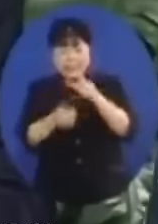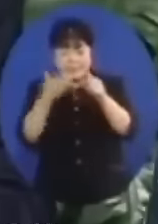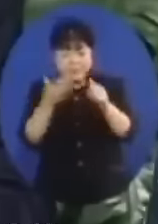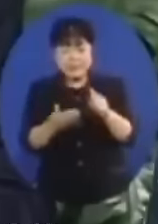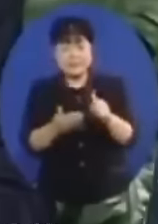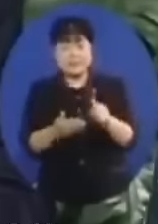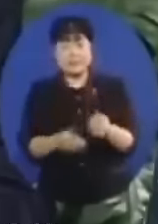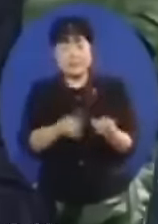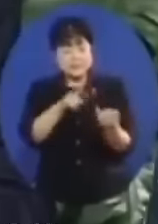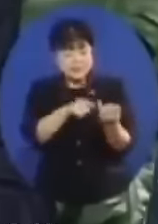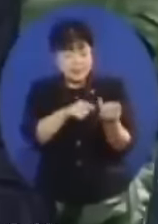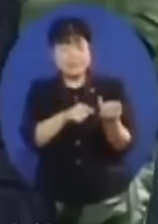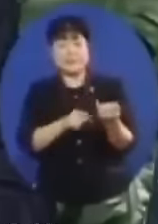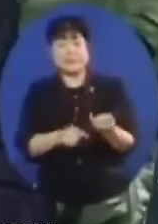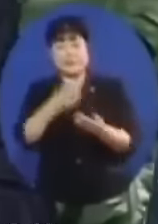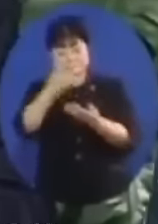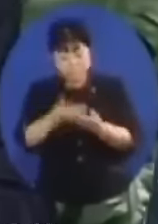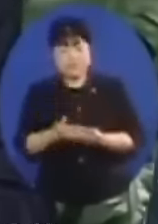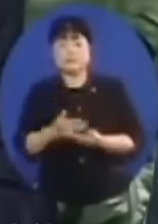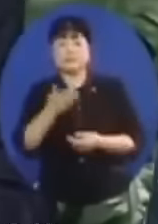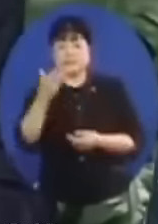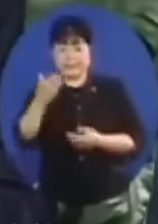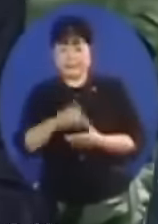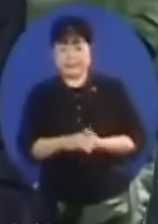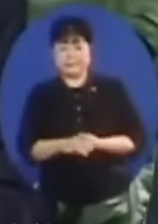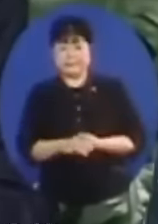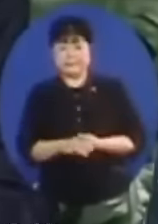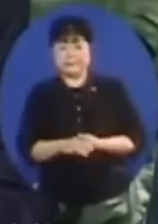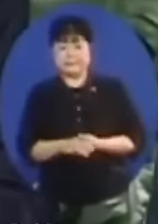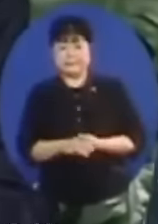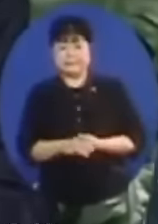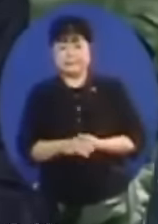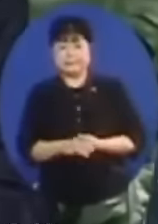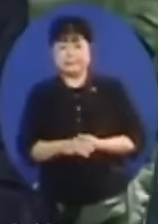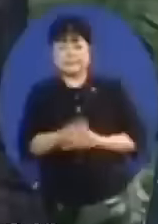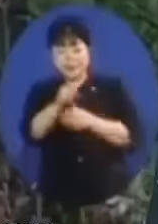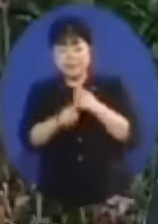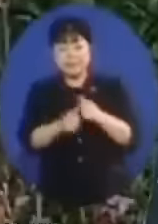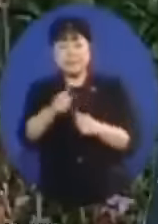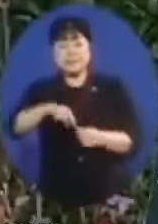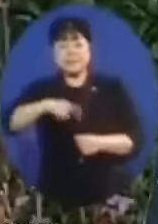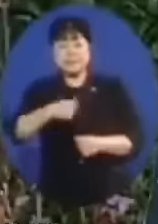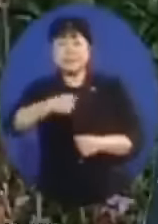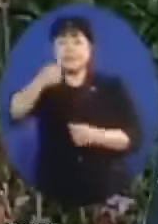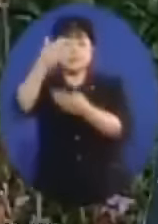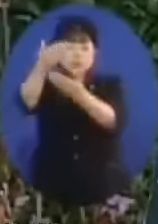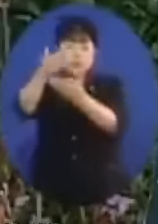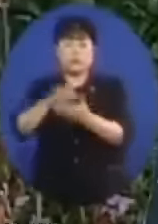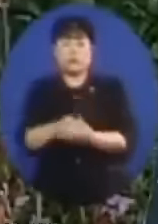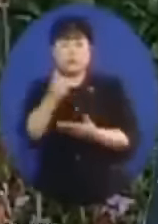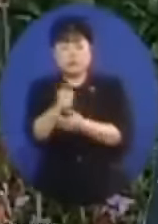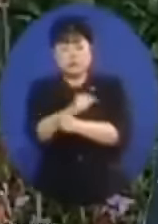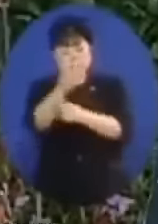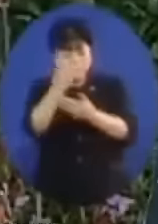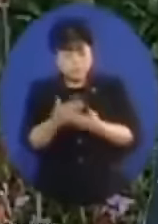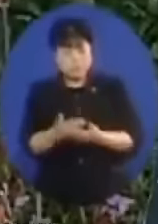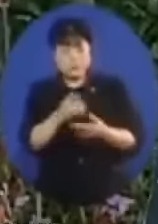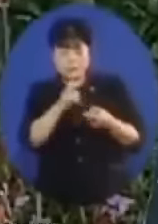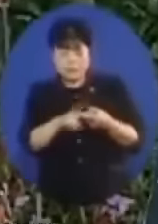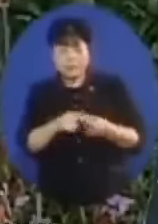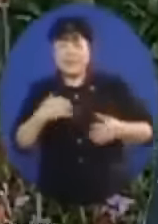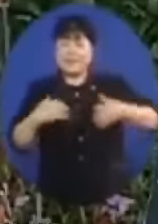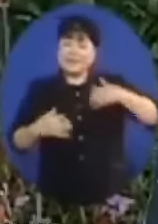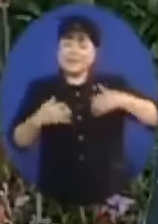하나님께서는 자매님을 받아주십니다. 소녀는 하나님이 자기를 받으시고 죄를 용서해 주신다는